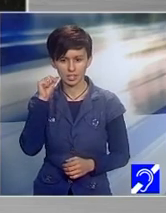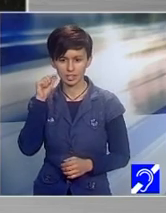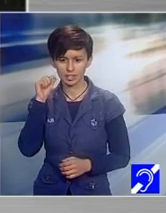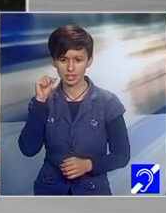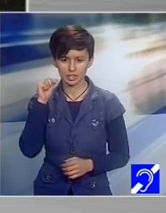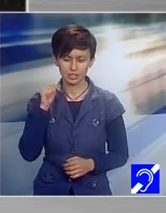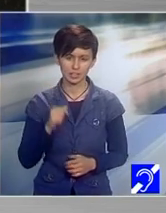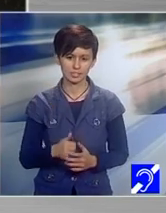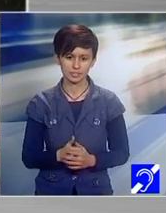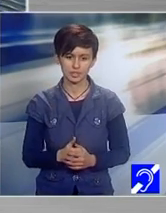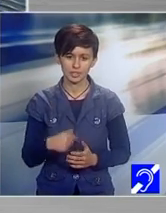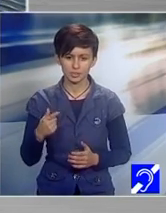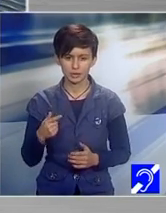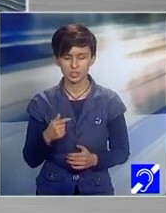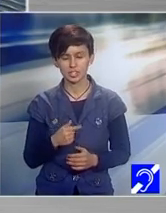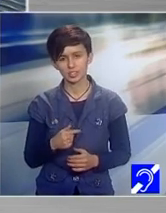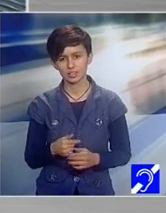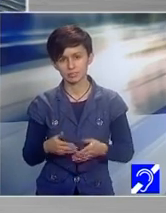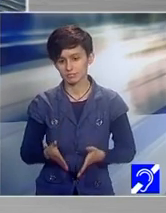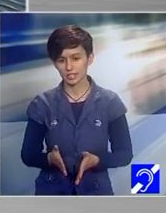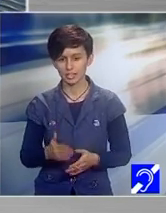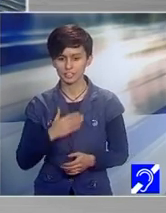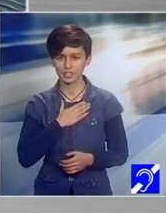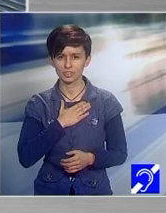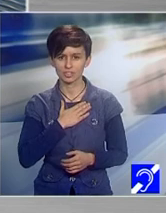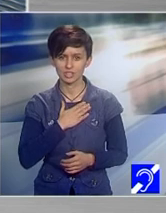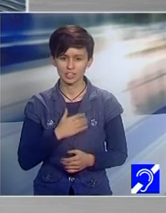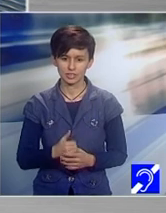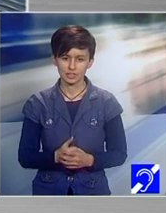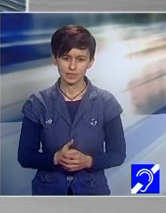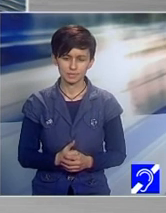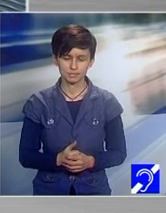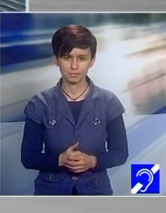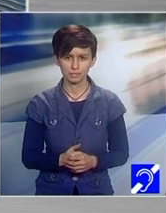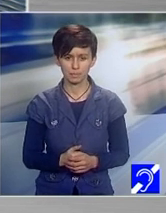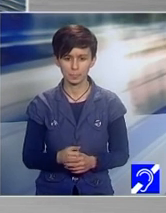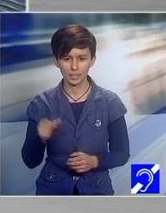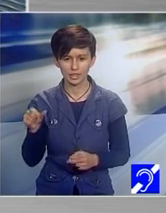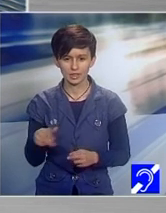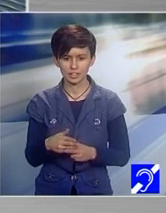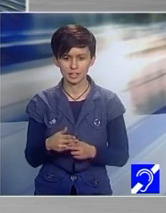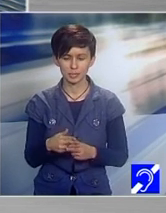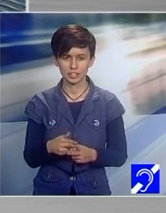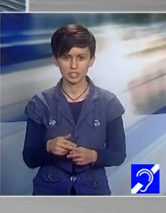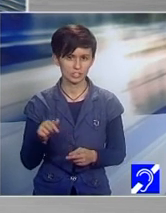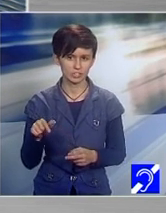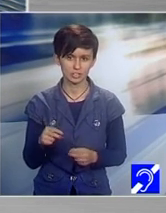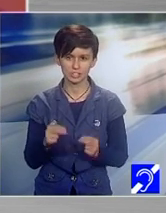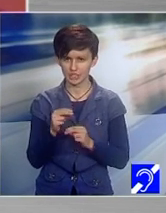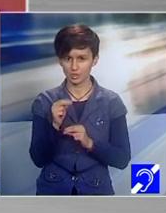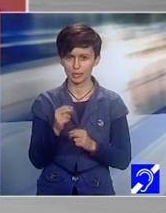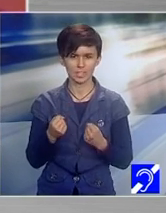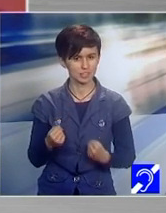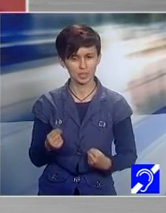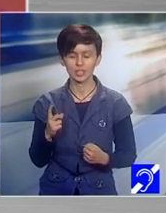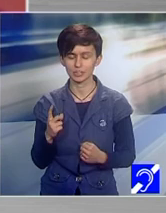și cel natural, domnul doctor. Se reface mai greu pacientul dumneavoastră, dar este ambițios și